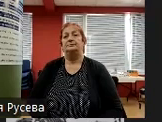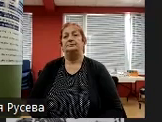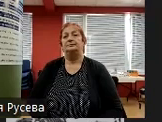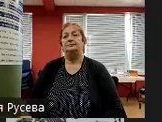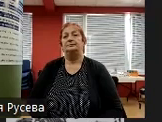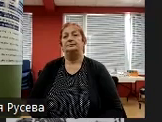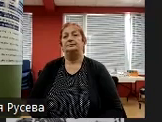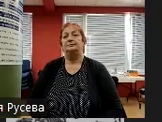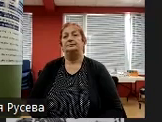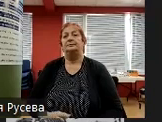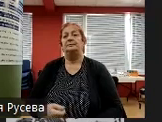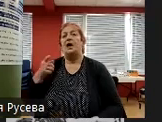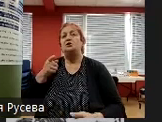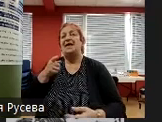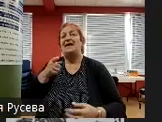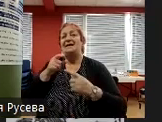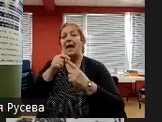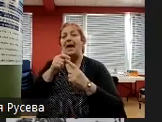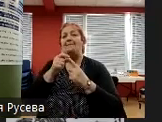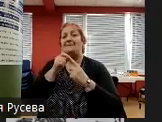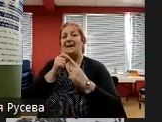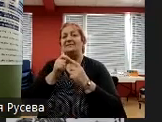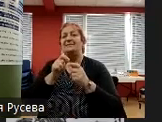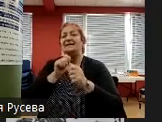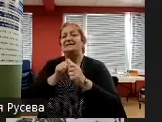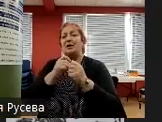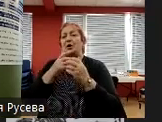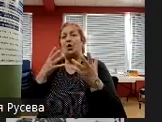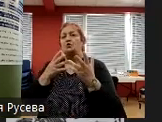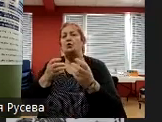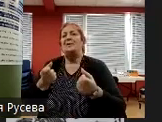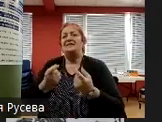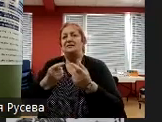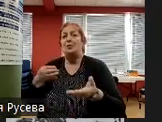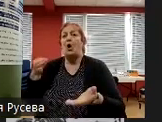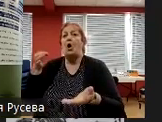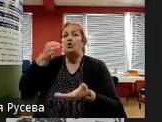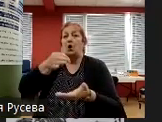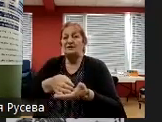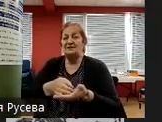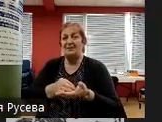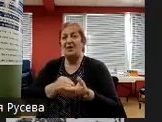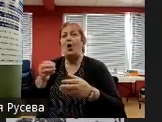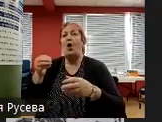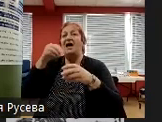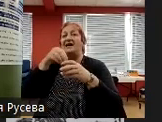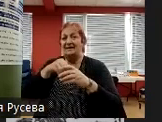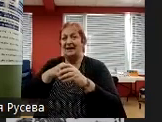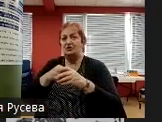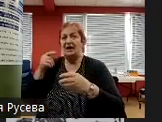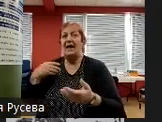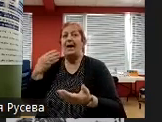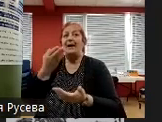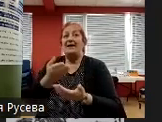Тези ръководни принципи, за да се създаде колкото е възможно по-достъпно веб съдържание, предложено